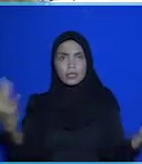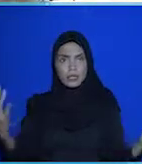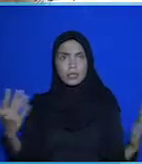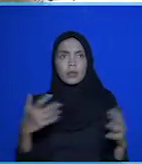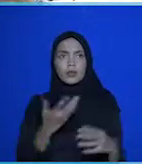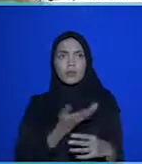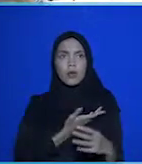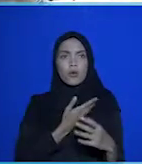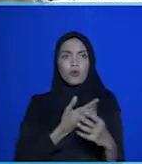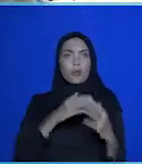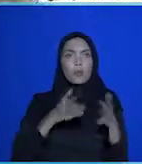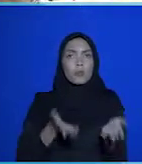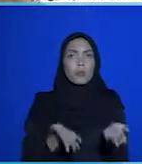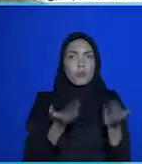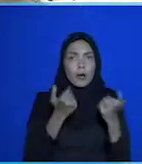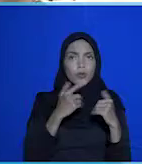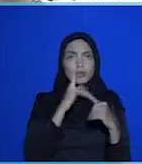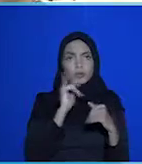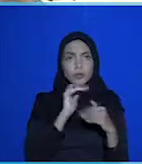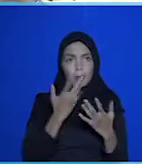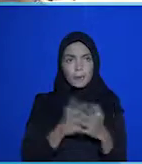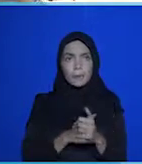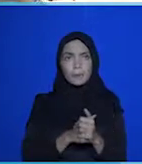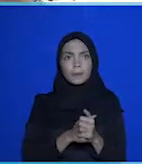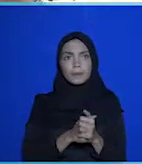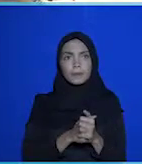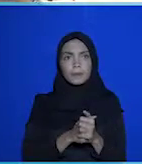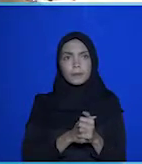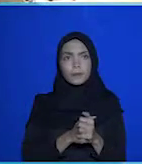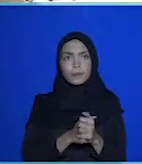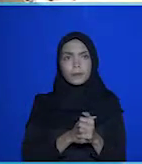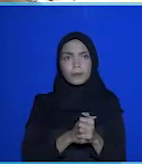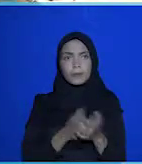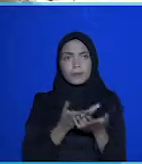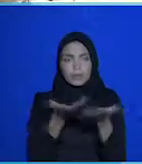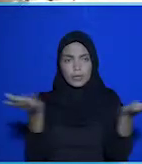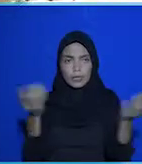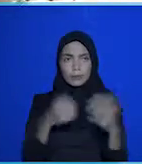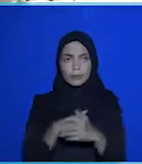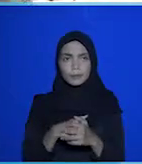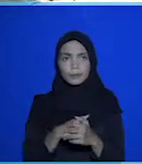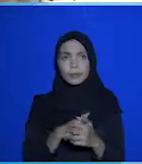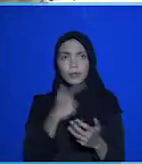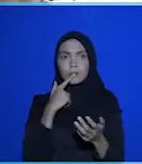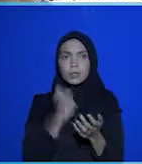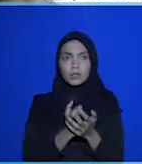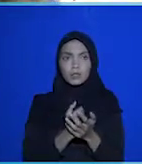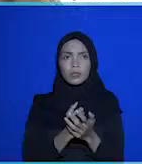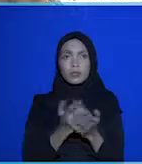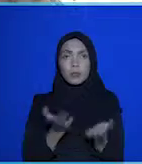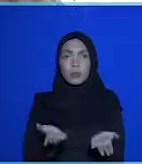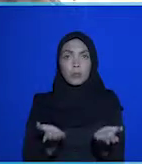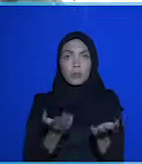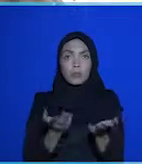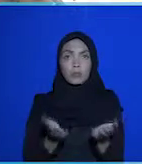mempersilahkan masyarakat untuk memilih bangunannya dengan tipe risa atau tipe konvensional. Silakan saja.